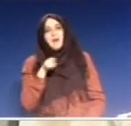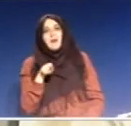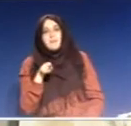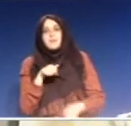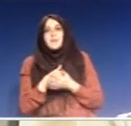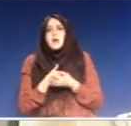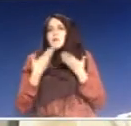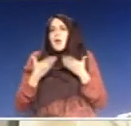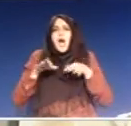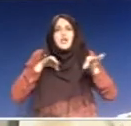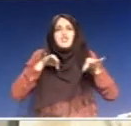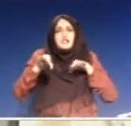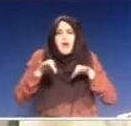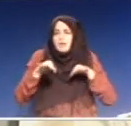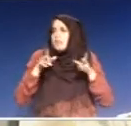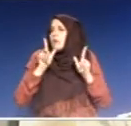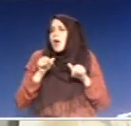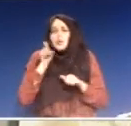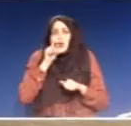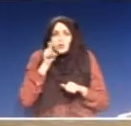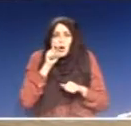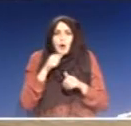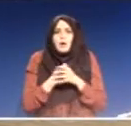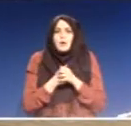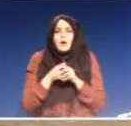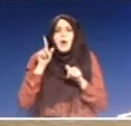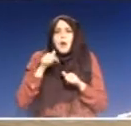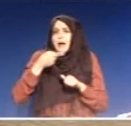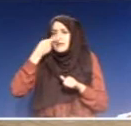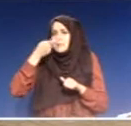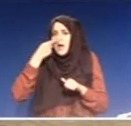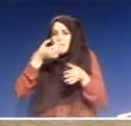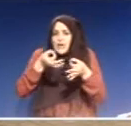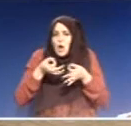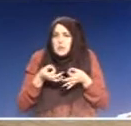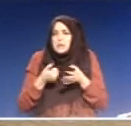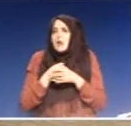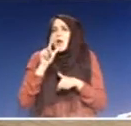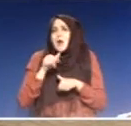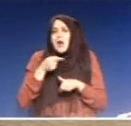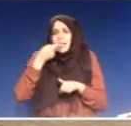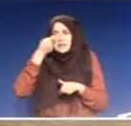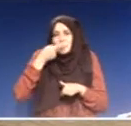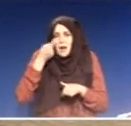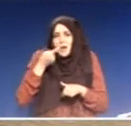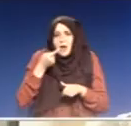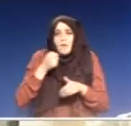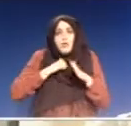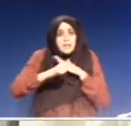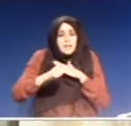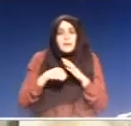نجد المهندسين، ونجد الأطباء، ونجد الخبراء الماليين، ونجد الخبراء